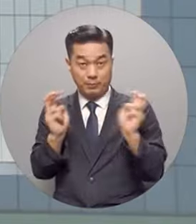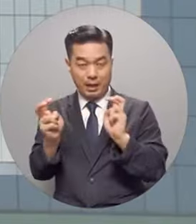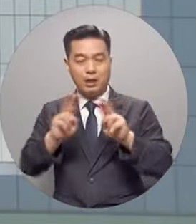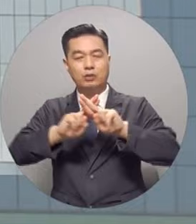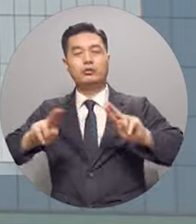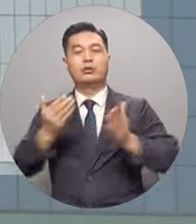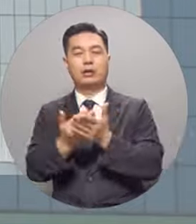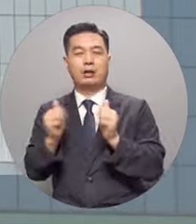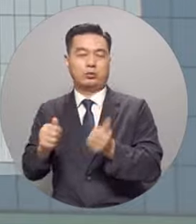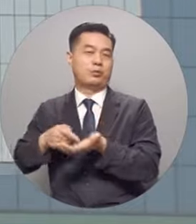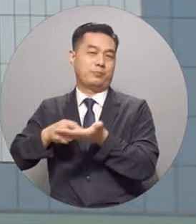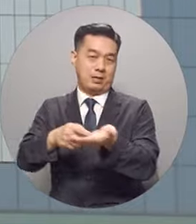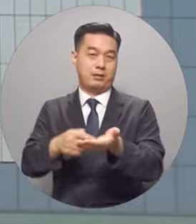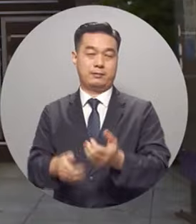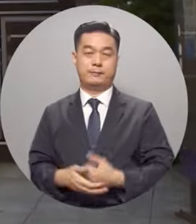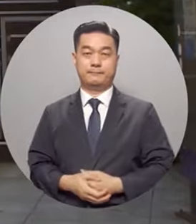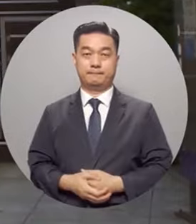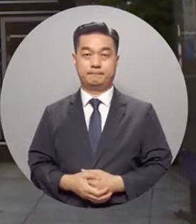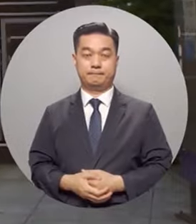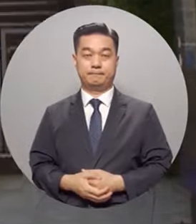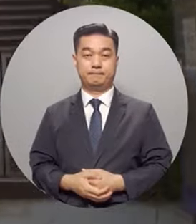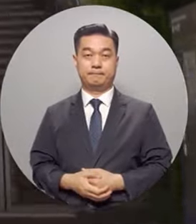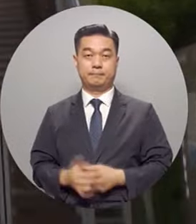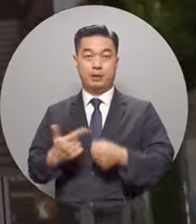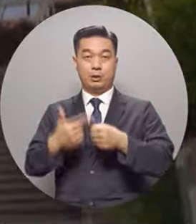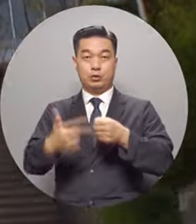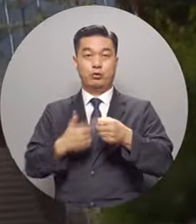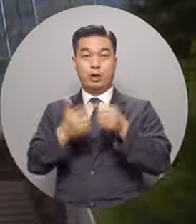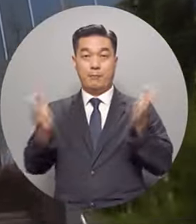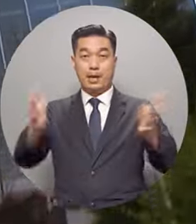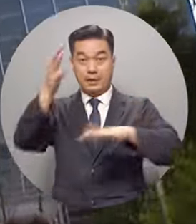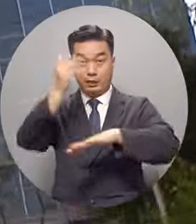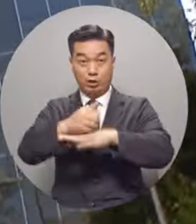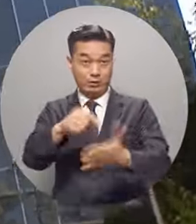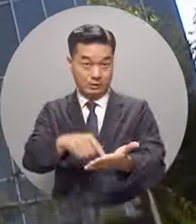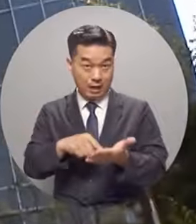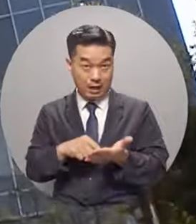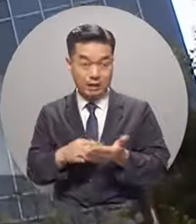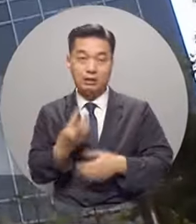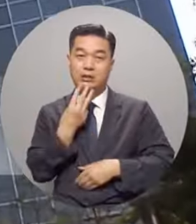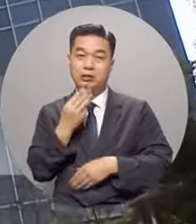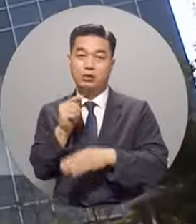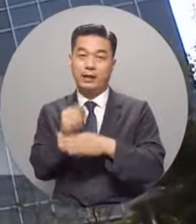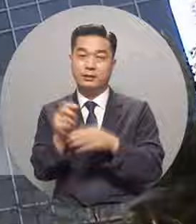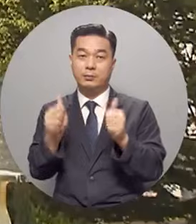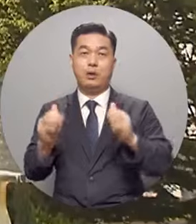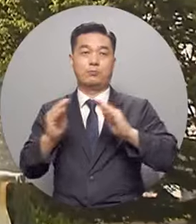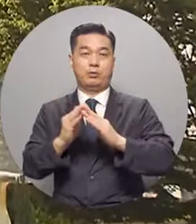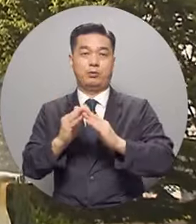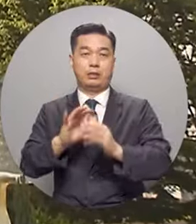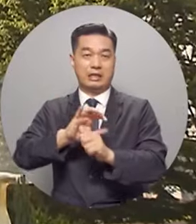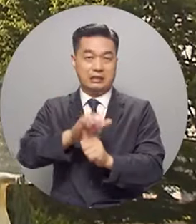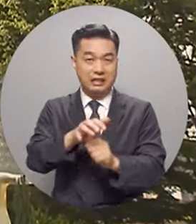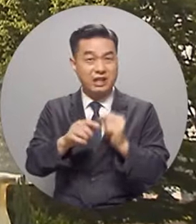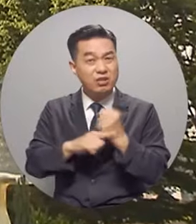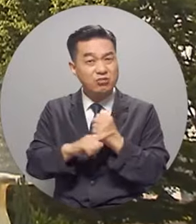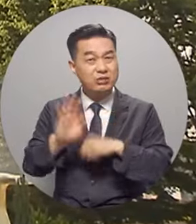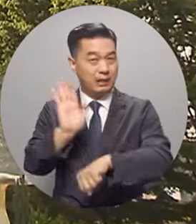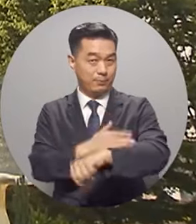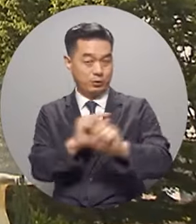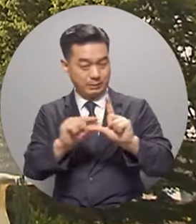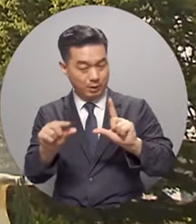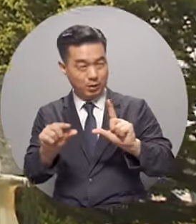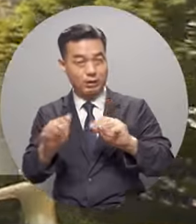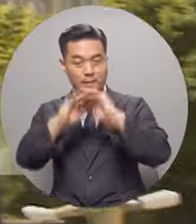달라고 소송을 냈습니다 6년 만에 결론이 나왔습니다 서울 행정법원은 제재 사유의 일부가 잘못됐다며